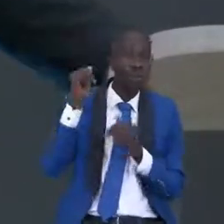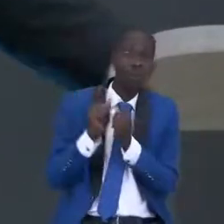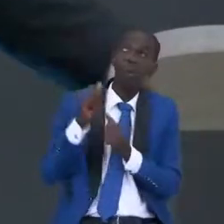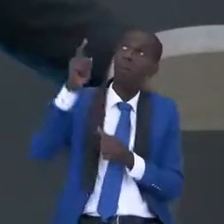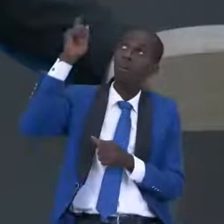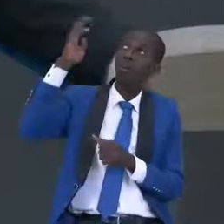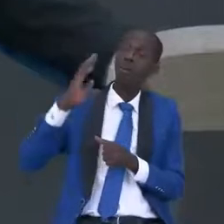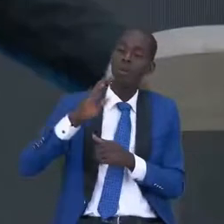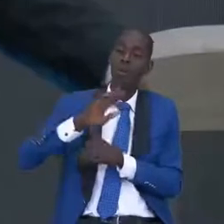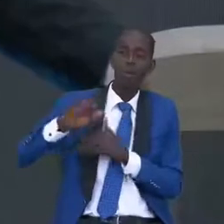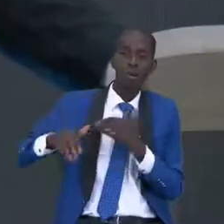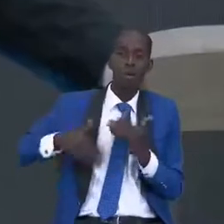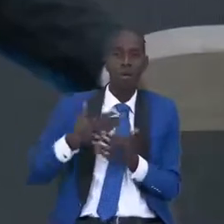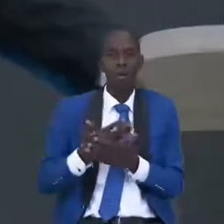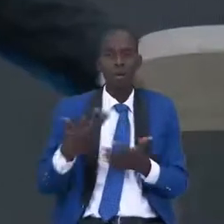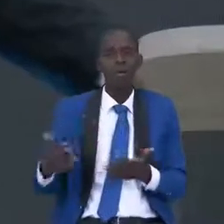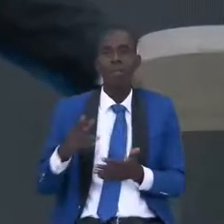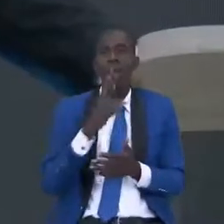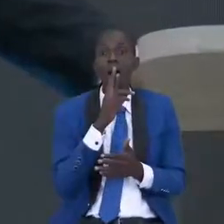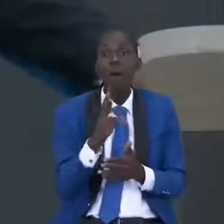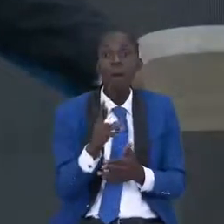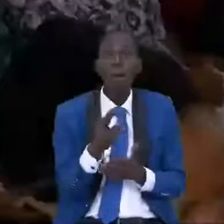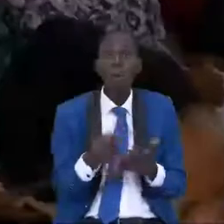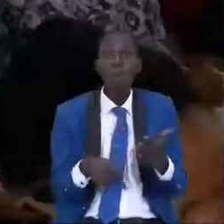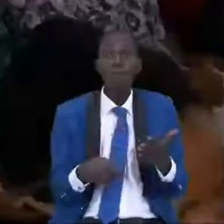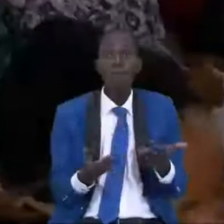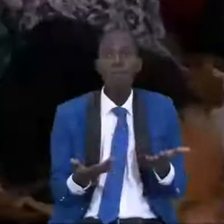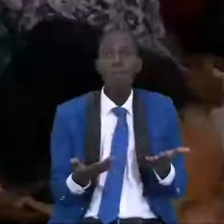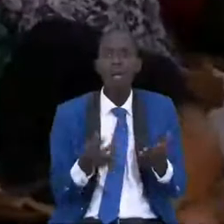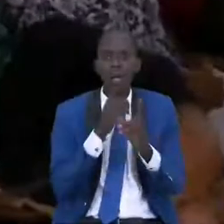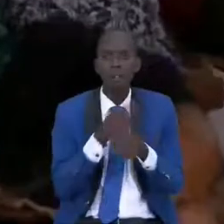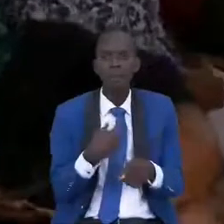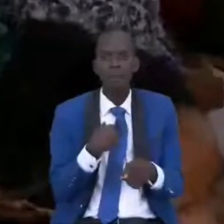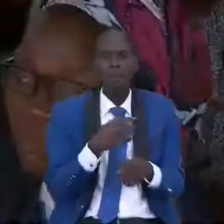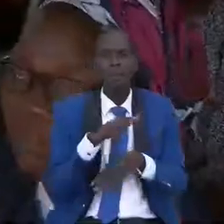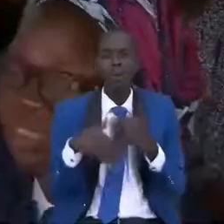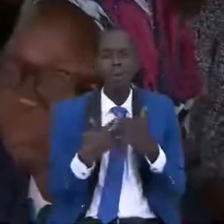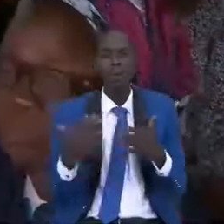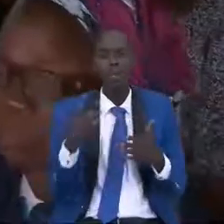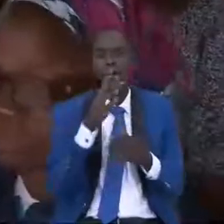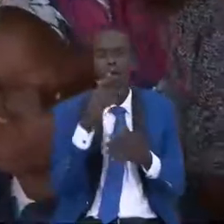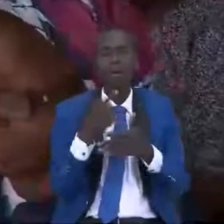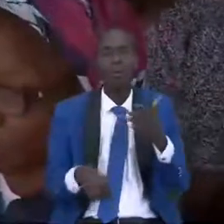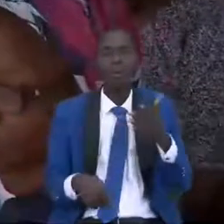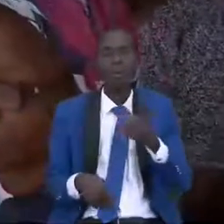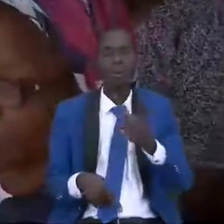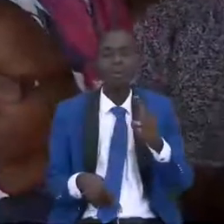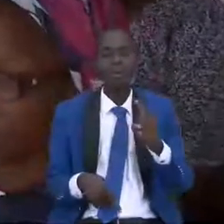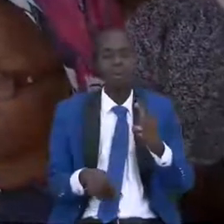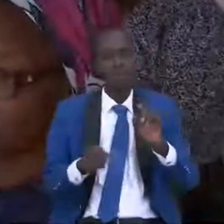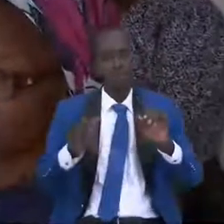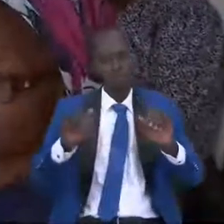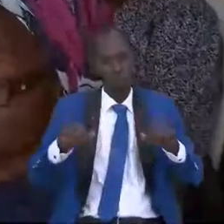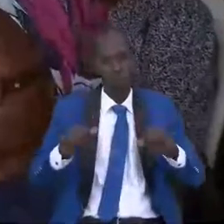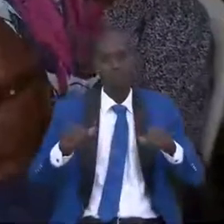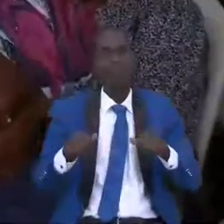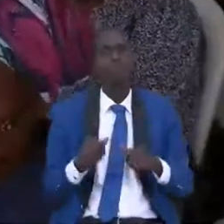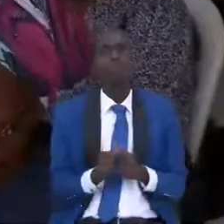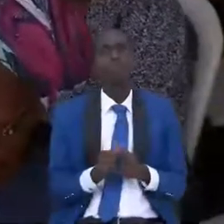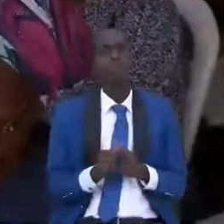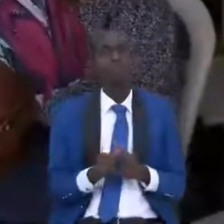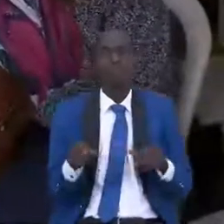est possible. Dites-moi non. Tout est possible. Et